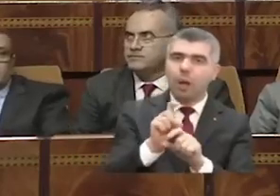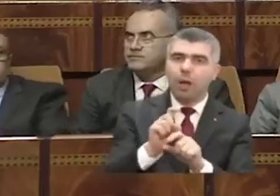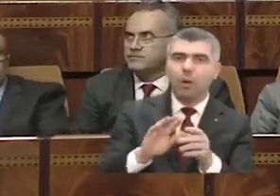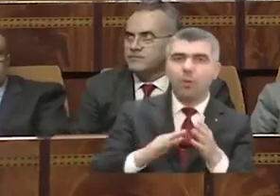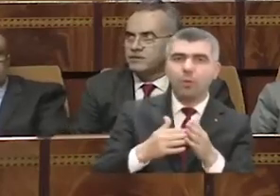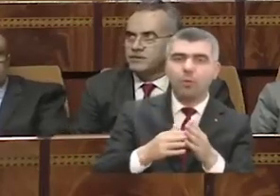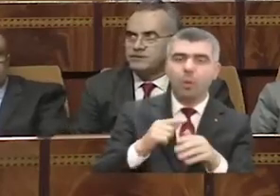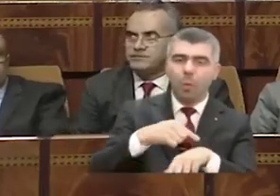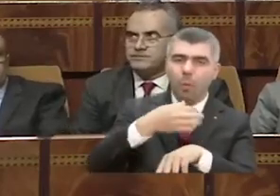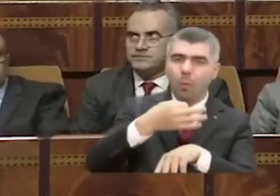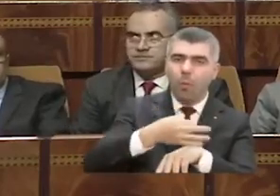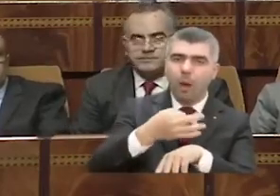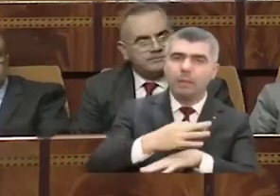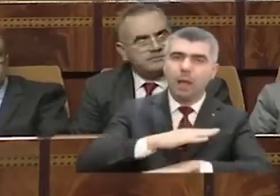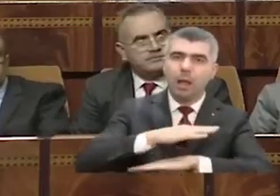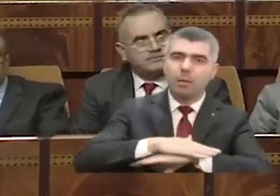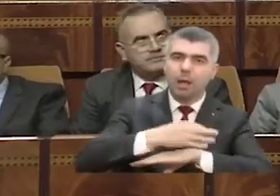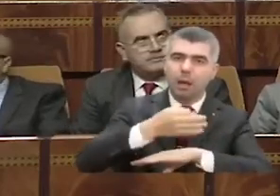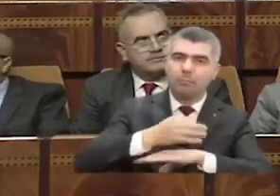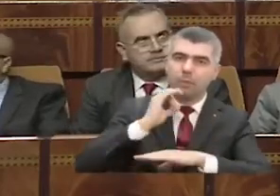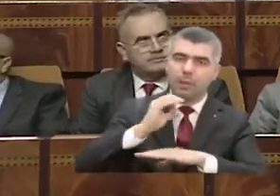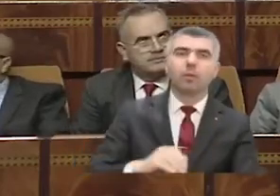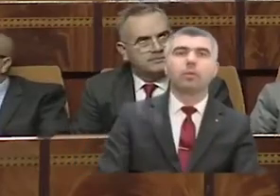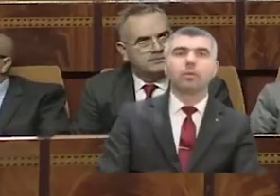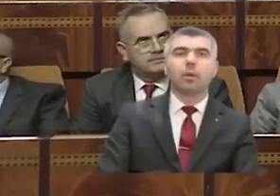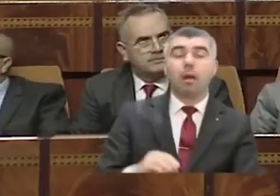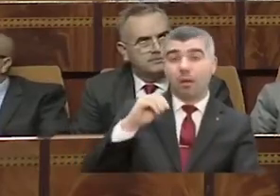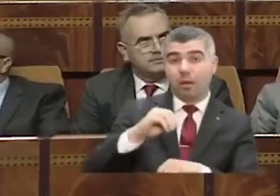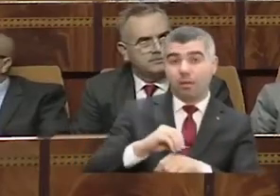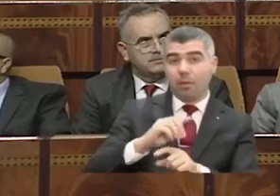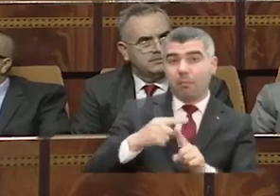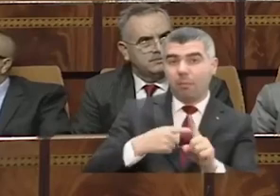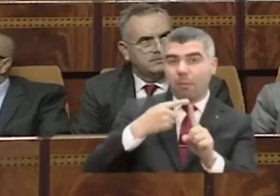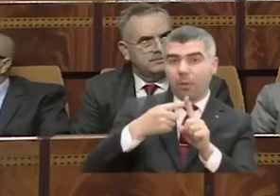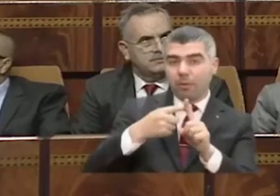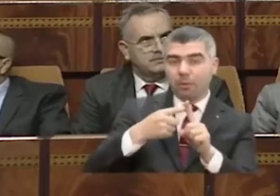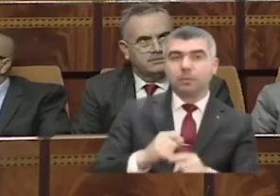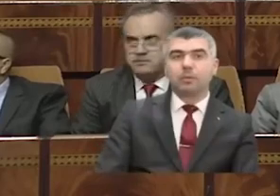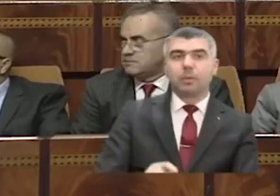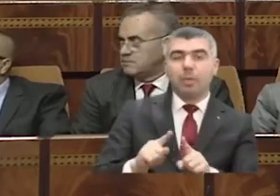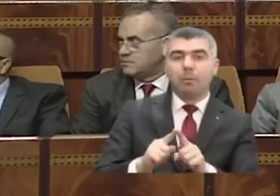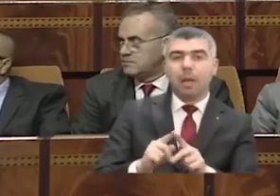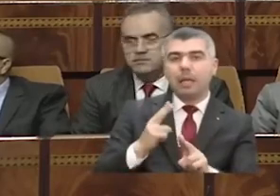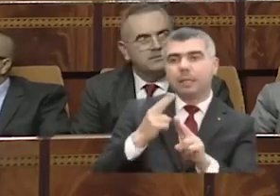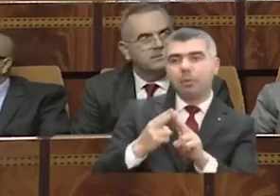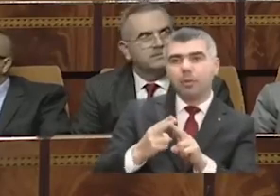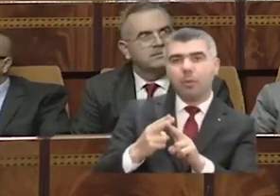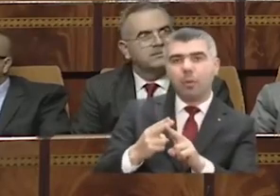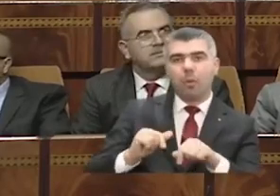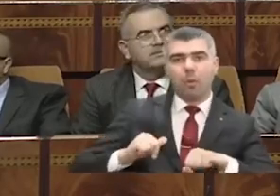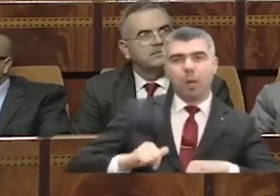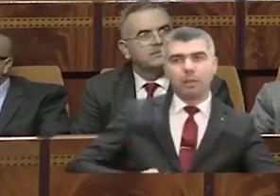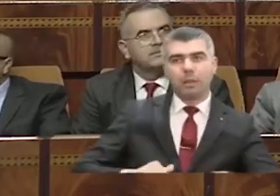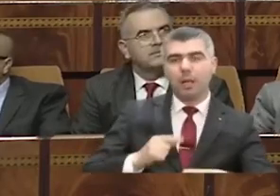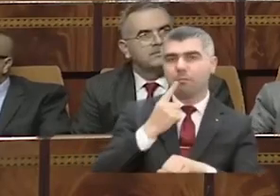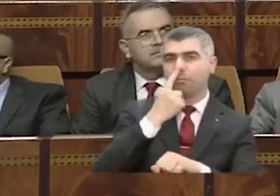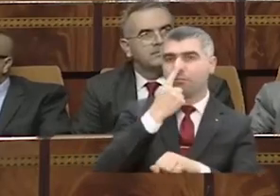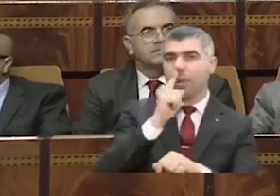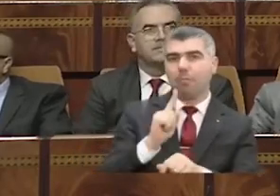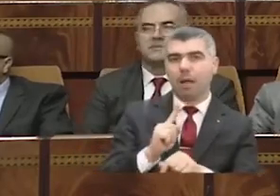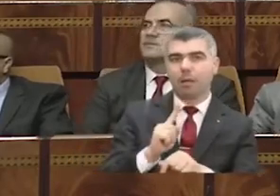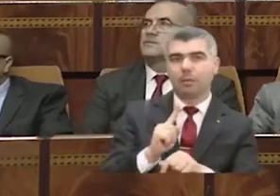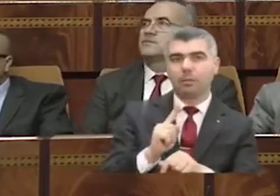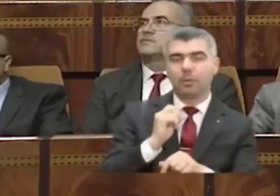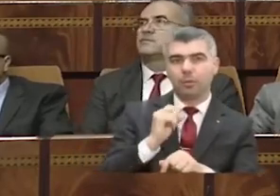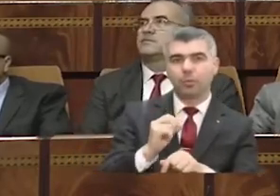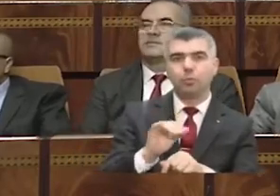كاين آجال معينة، ثم كذلك أن اسم وزيرة أن رفضت، ما عرفتش كيفاش رفضت، من